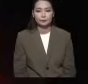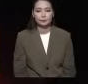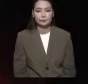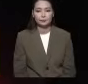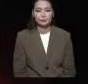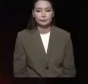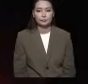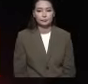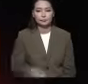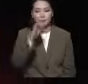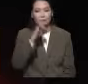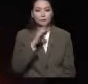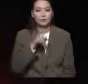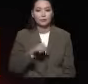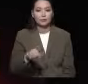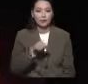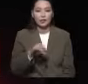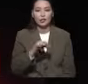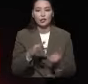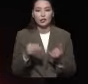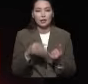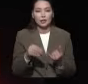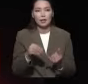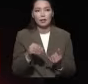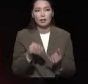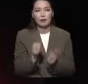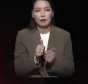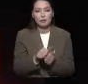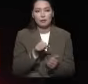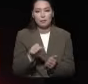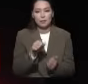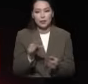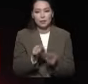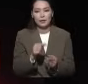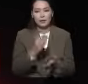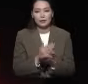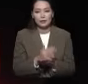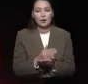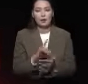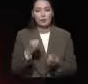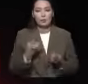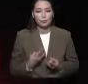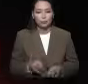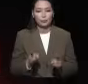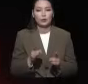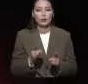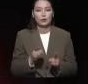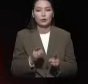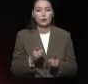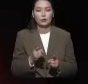Қазақта тау бесіктен жер бесікке дейін деген сөз бар. Рас ау, бала дүниеге келгенде